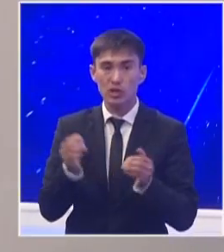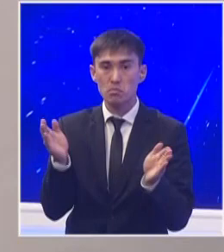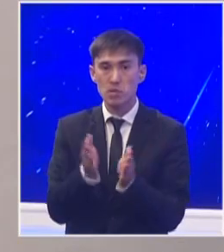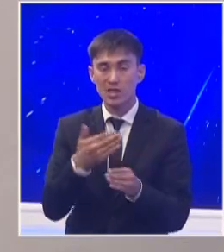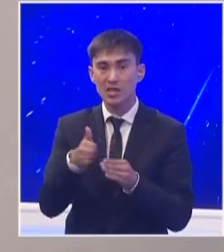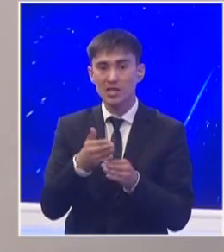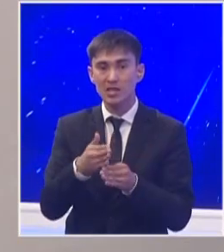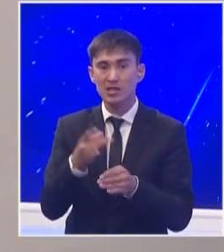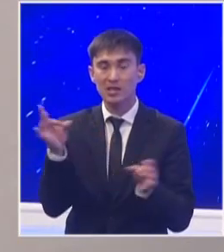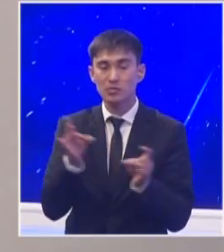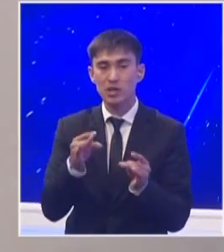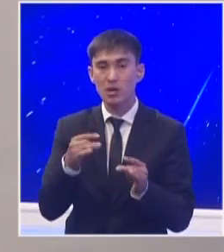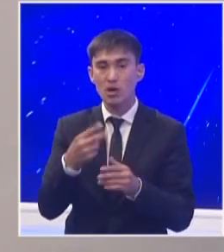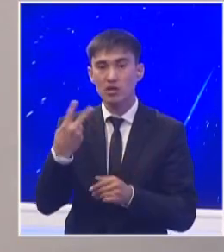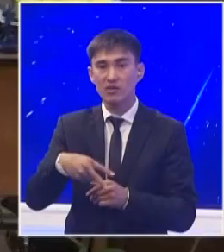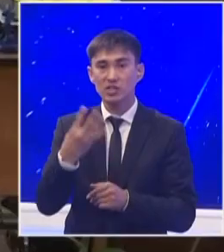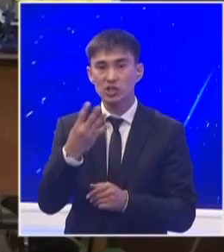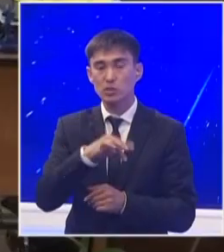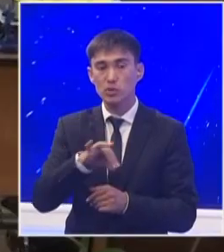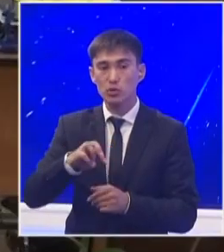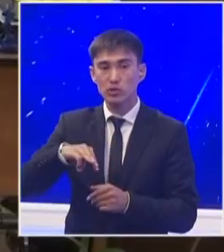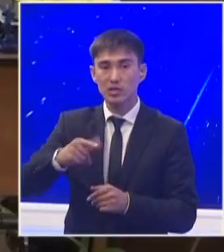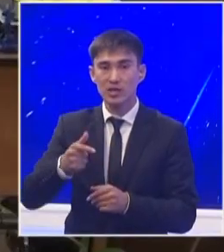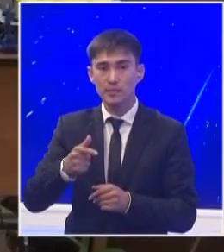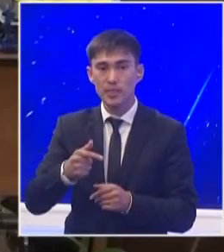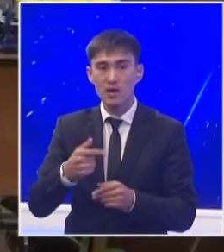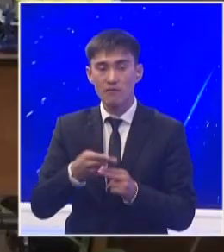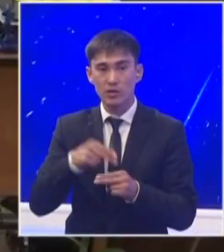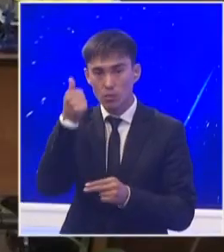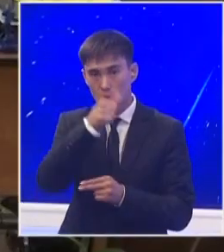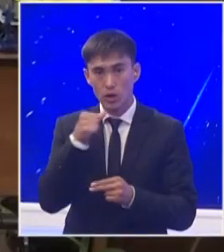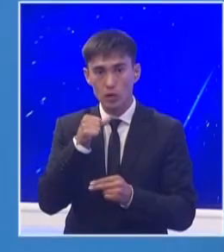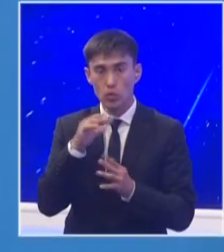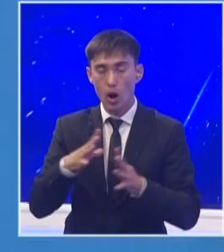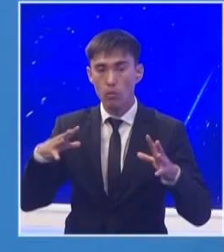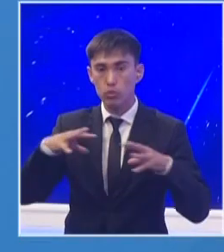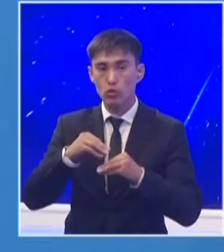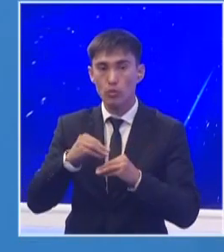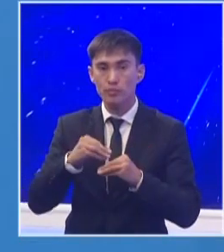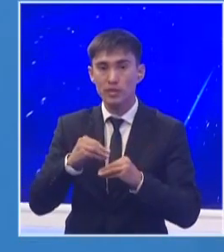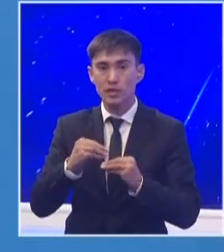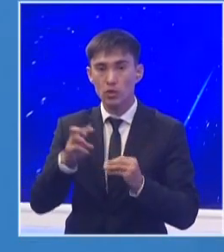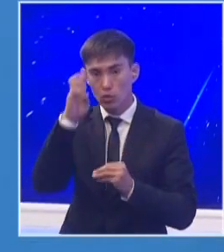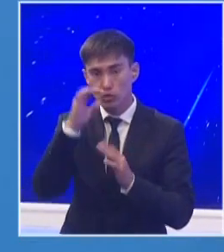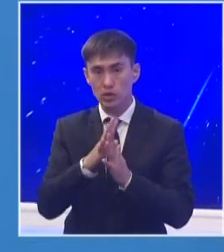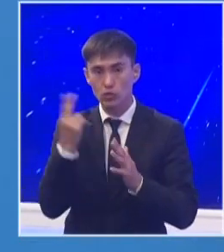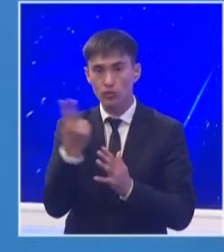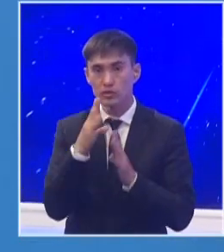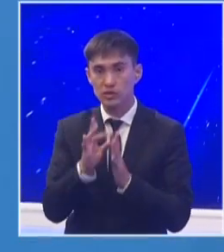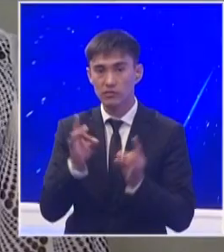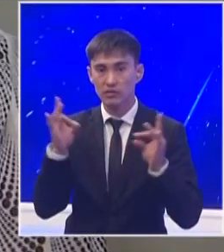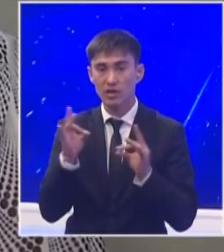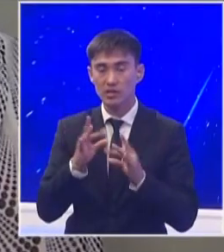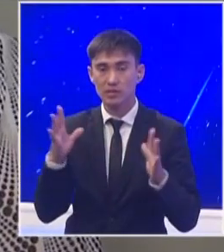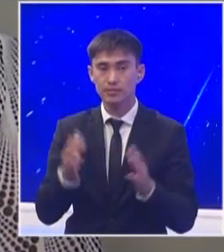микрокредиты в размере более 24 миллионов тенге. Уже в этом году объем госгранта увеличился в 2 раза.